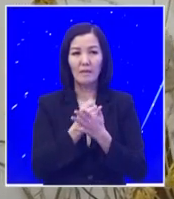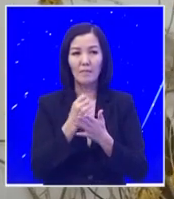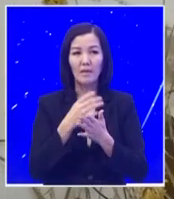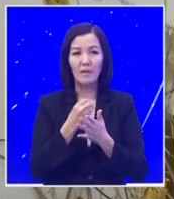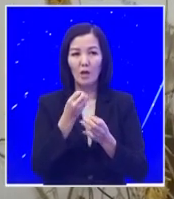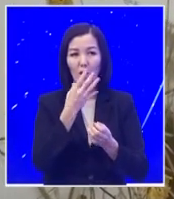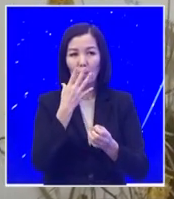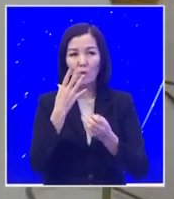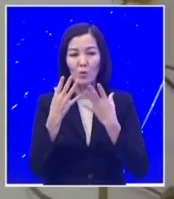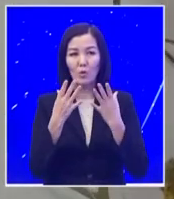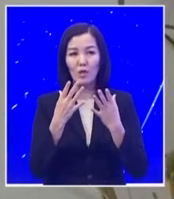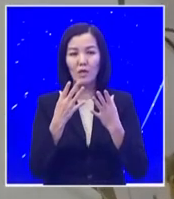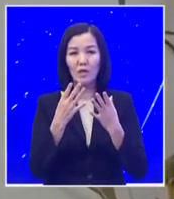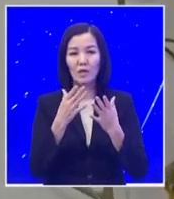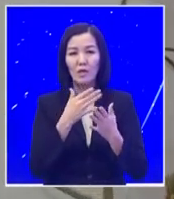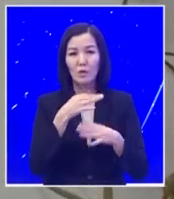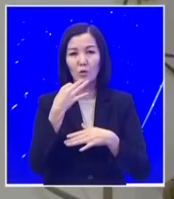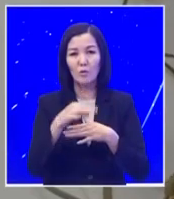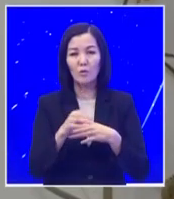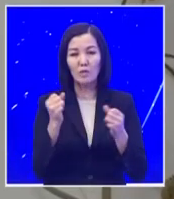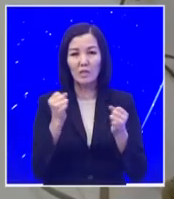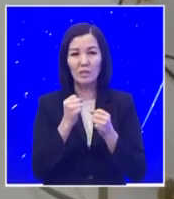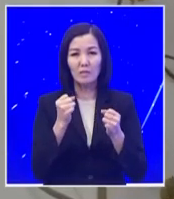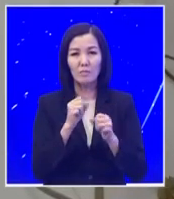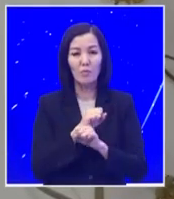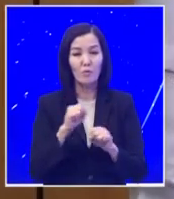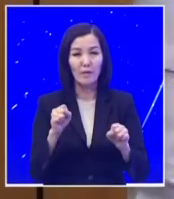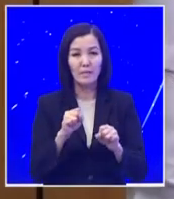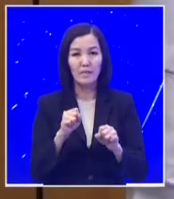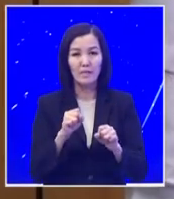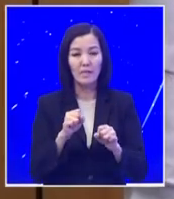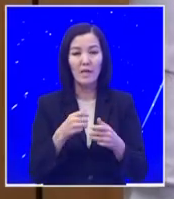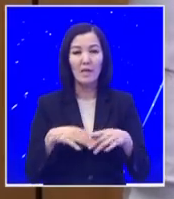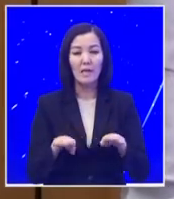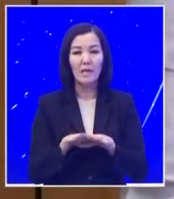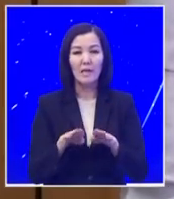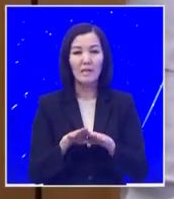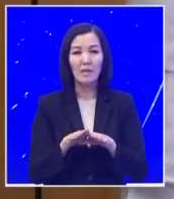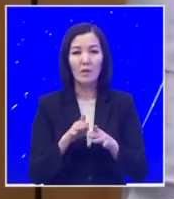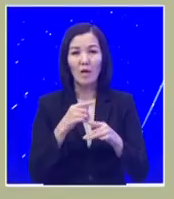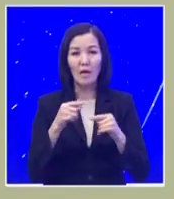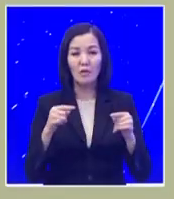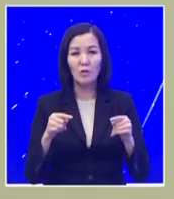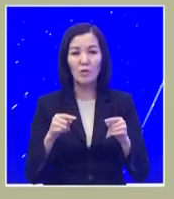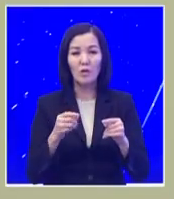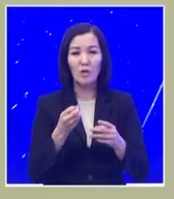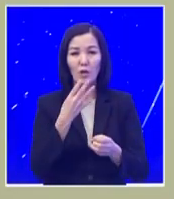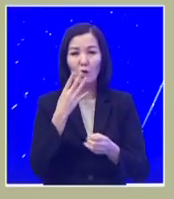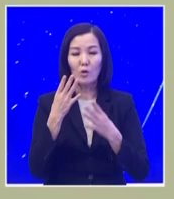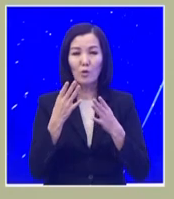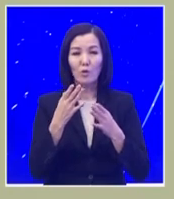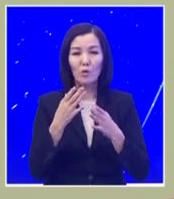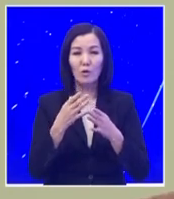Гүлдер сыбырлайды, қыс пен күз болмасын деп. Осылай сыршыл ақындар жырлағандай, сан алуан гүл сабақтарын құмыраға